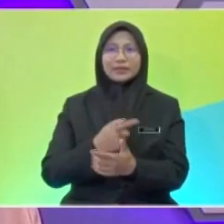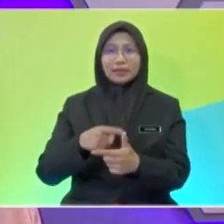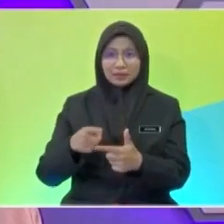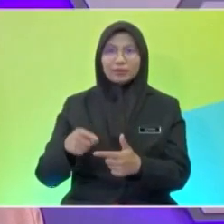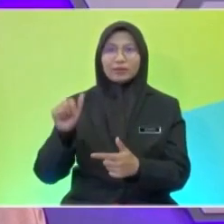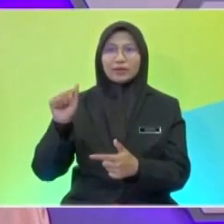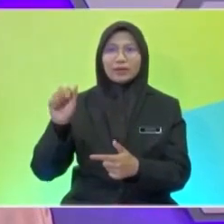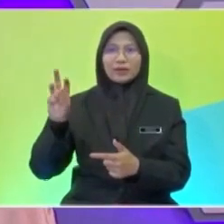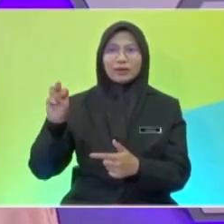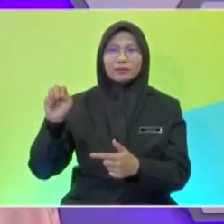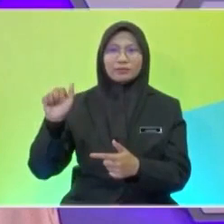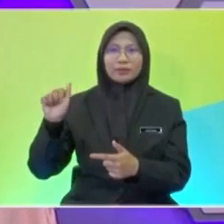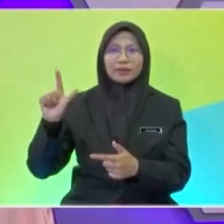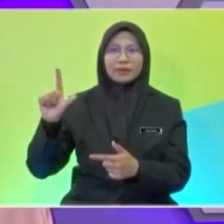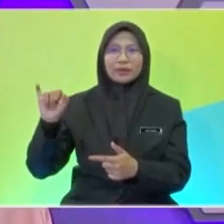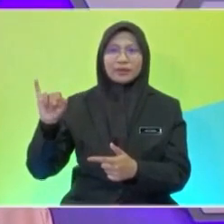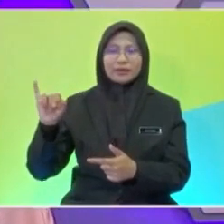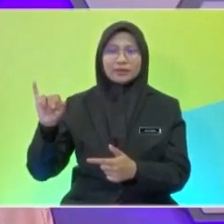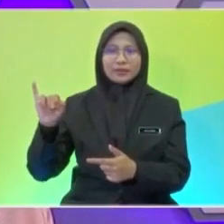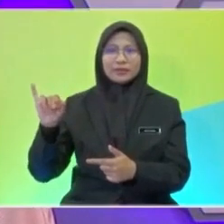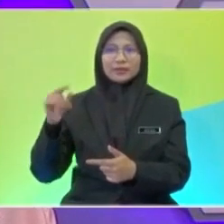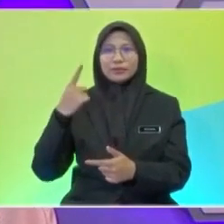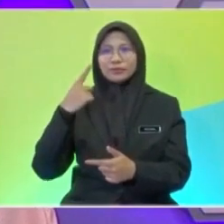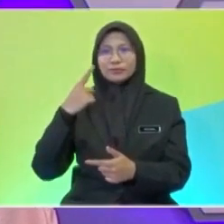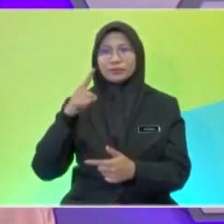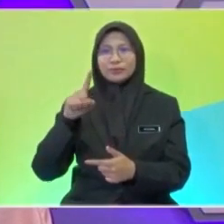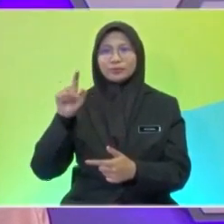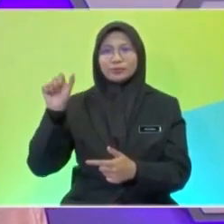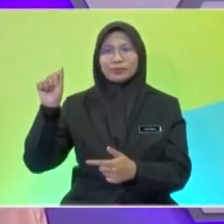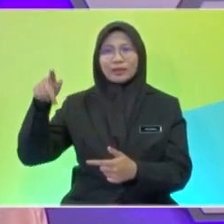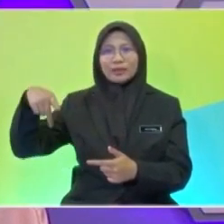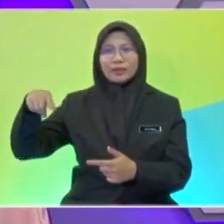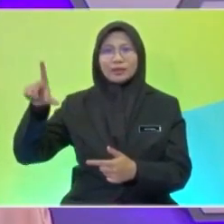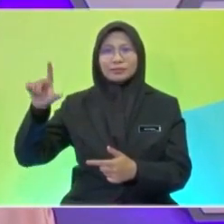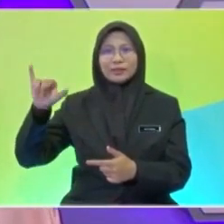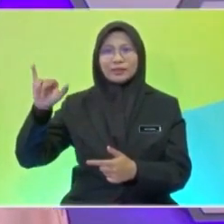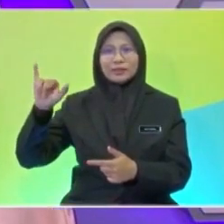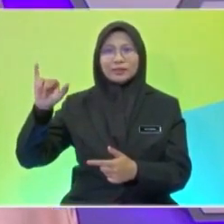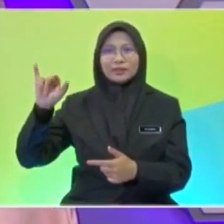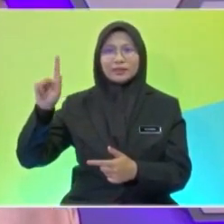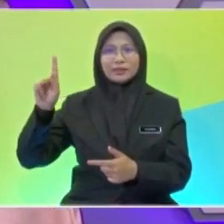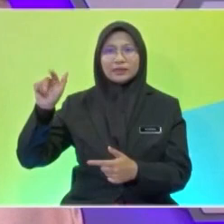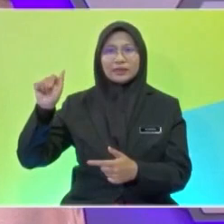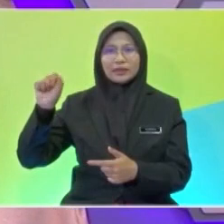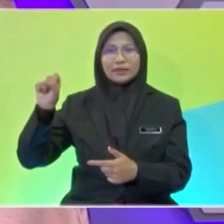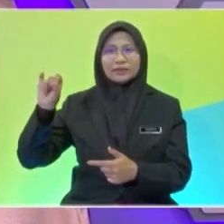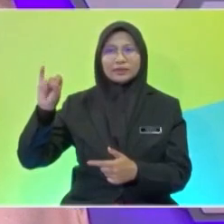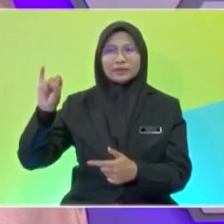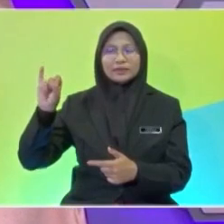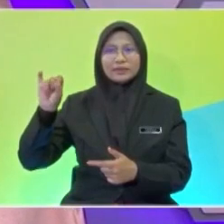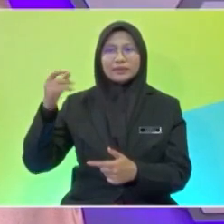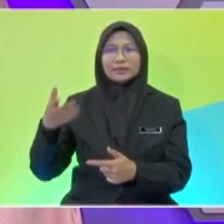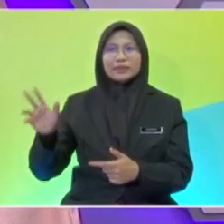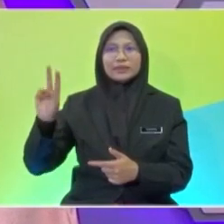berkaitan dengan aplikasi nilai aplikasi kemahiran bagi langkah kerja yang telah dipelajari sepanjang pembelajarannya